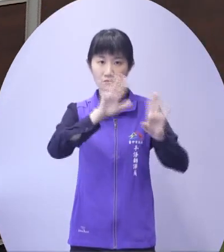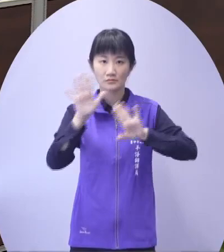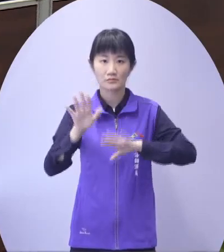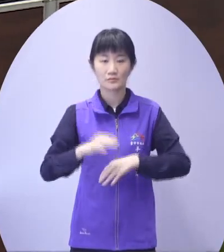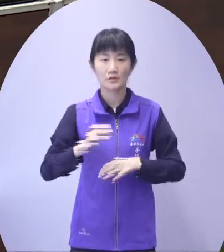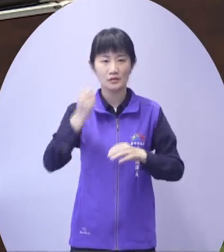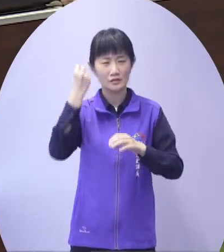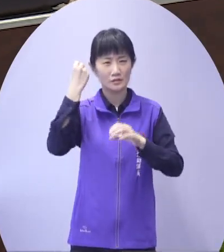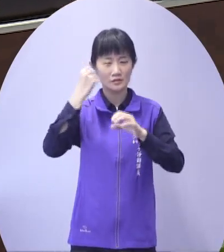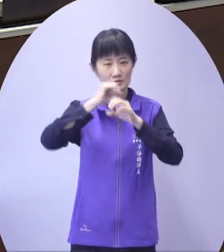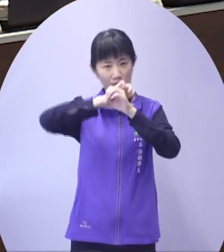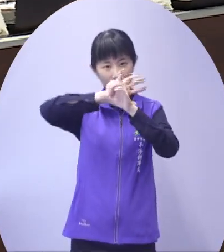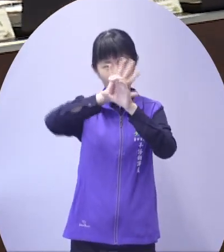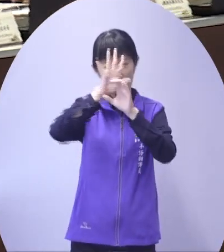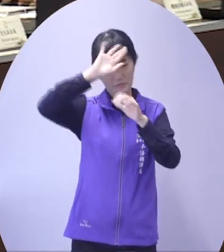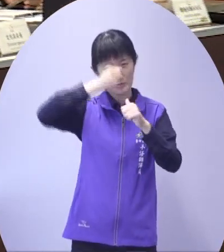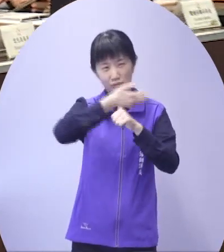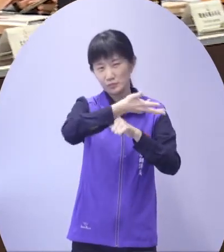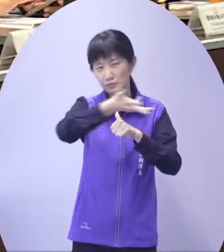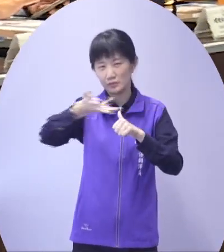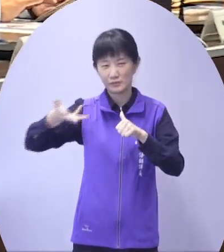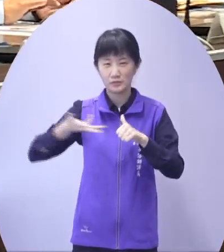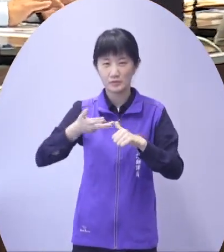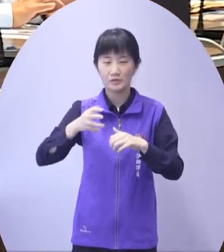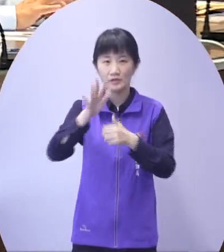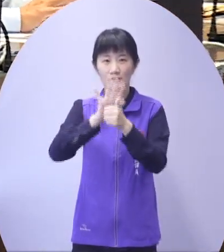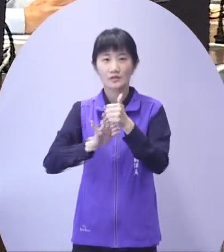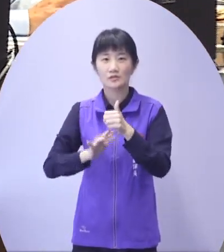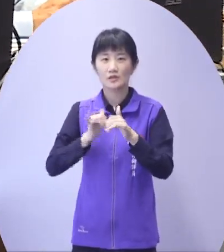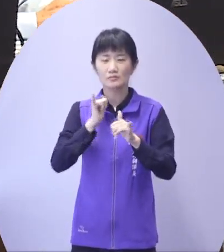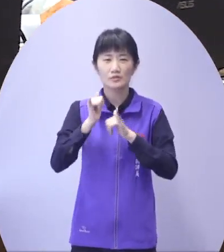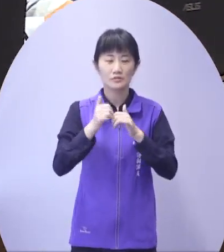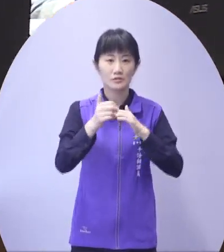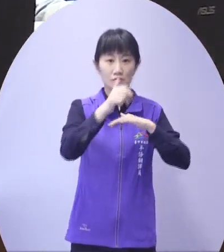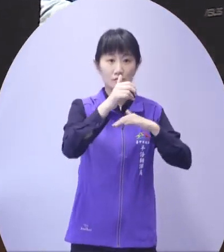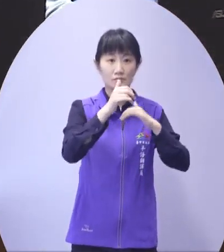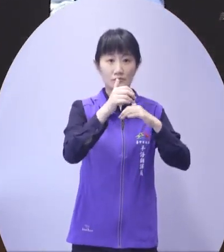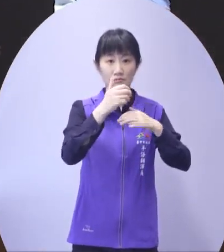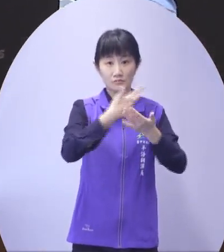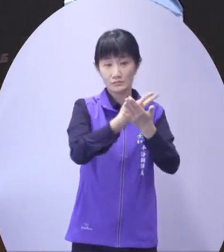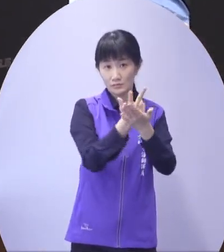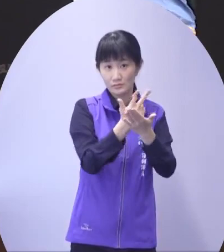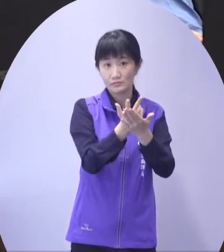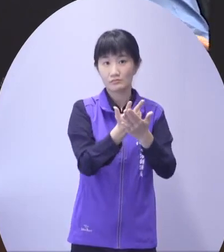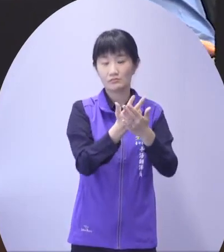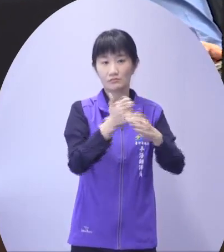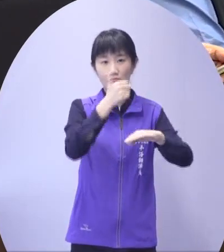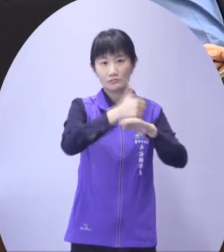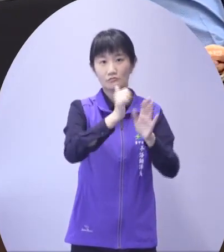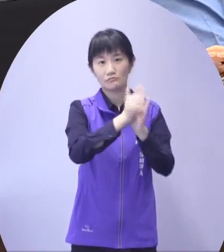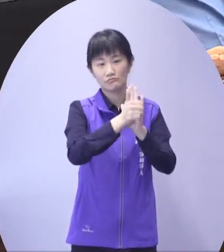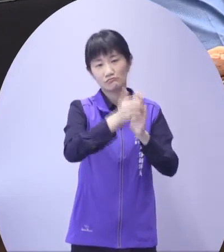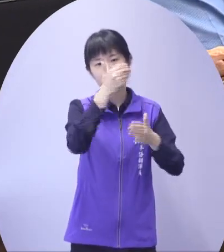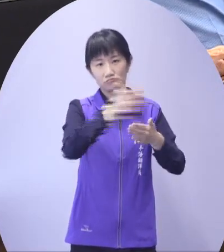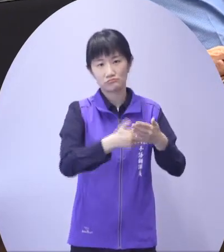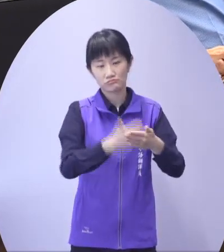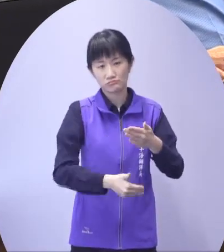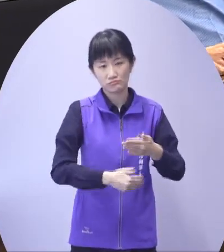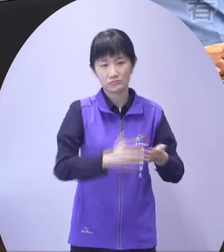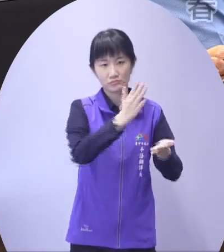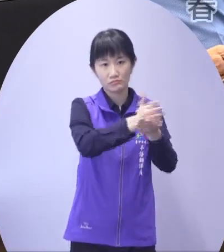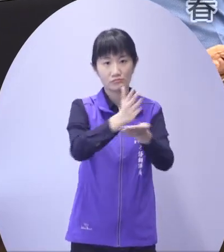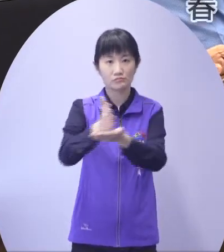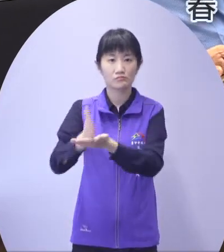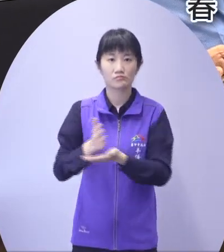冠肺炎影响到很多的表演团队跟我们一些展览的团队造成这个表演，包括表演都没有办法，因为取消是